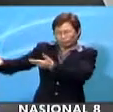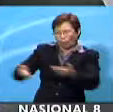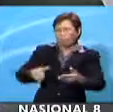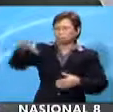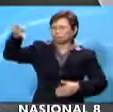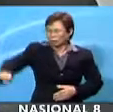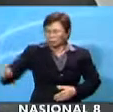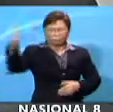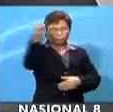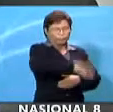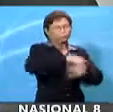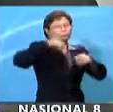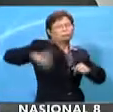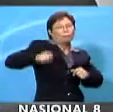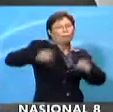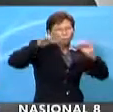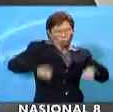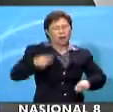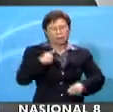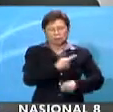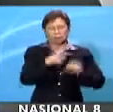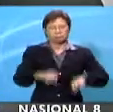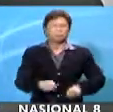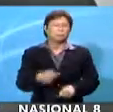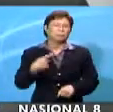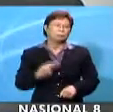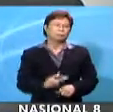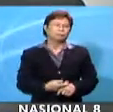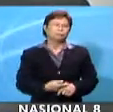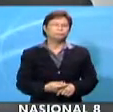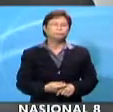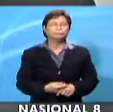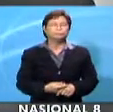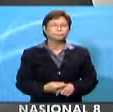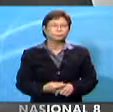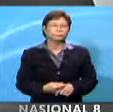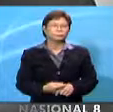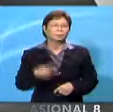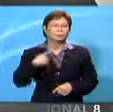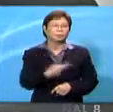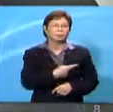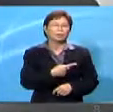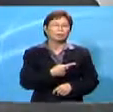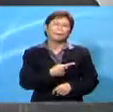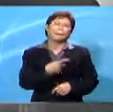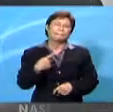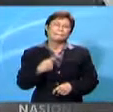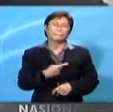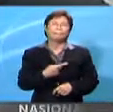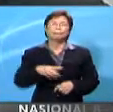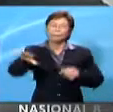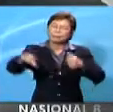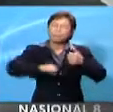ke mahkamah untuk kita wind up ataupun kita mengambil beberapa lagi